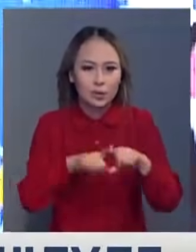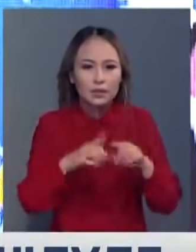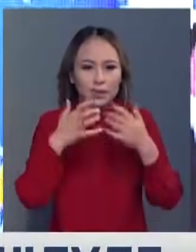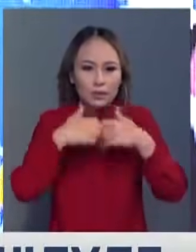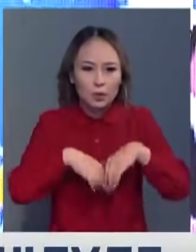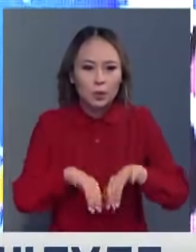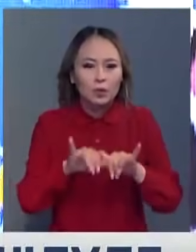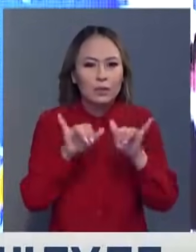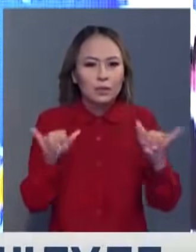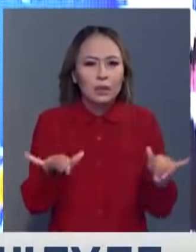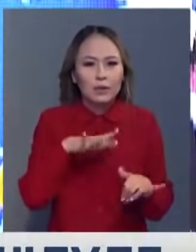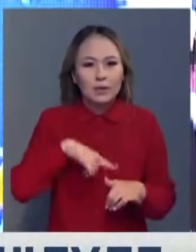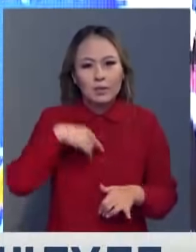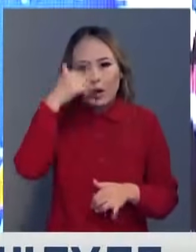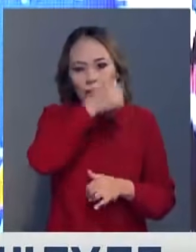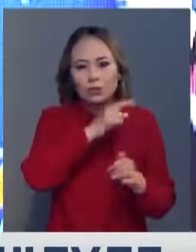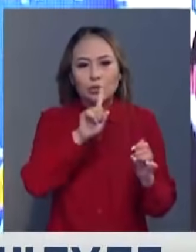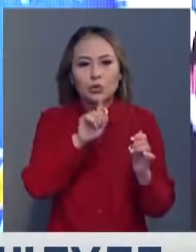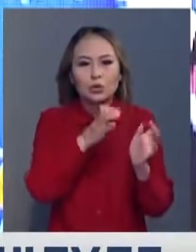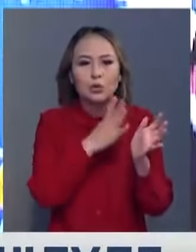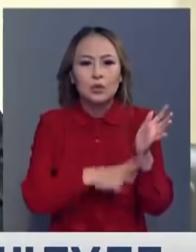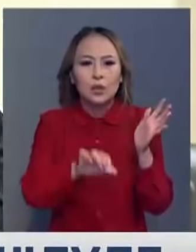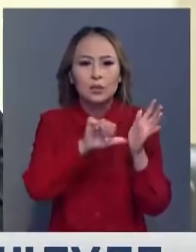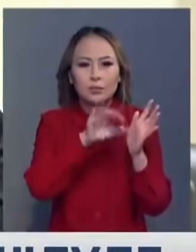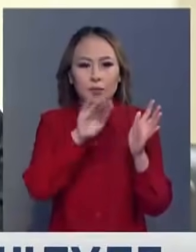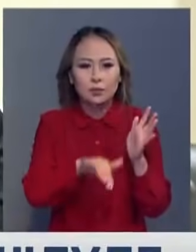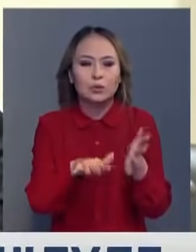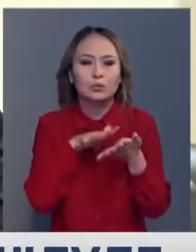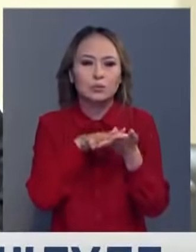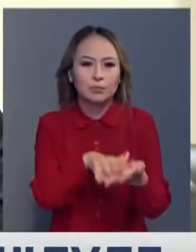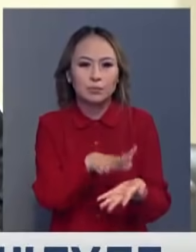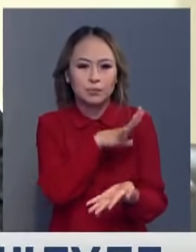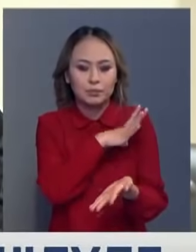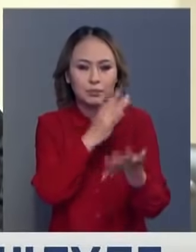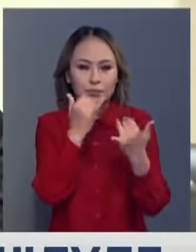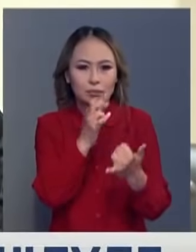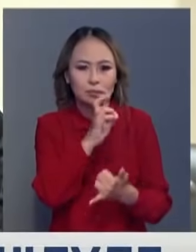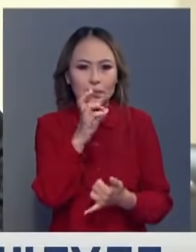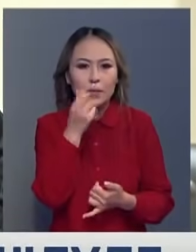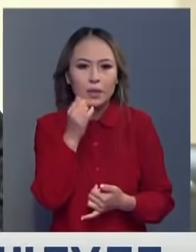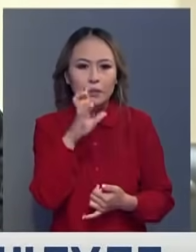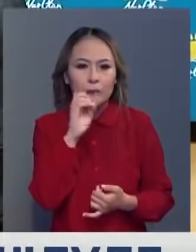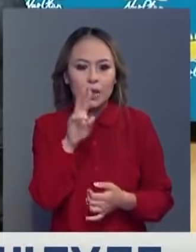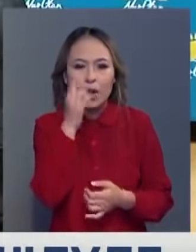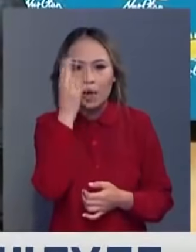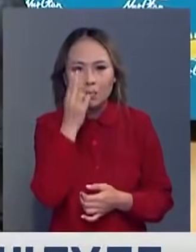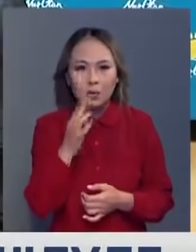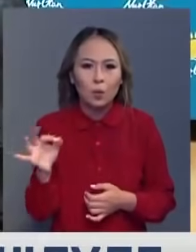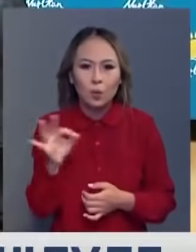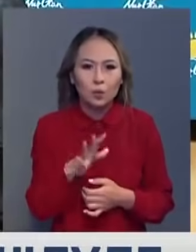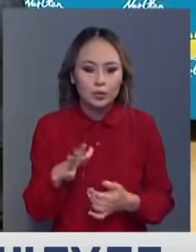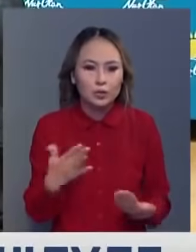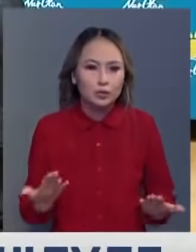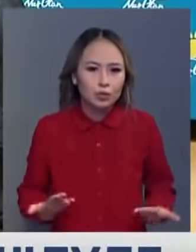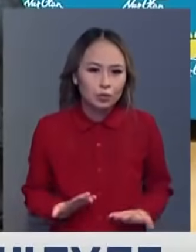саны еселеп артқан. Биыл партия өкілдері өңірлерде 196,000 өтінішті қабылдаған. Бүгін Бауыржан Байбек Ақмола облысының тұрғындарымен